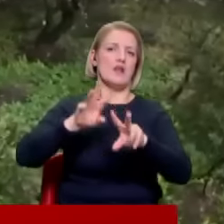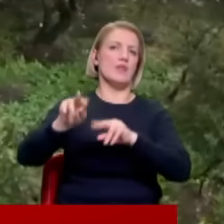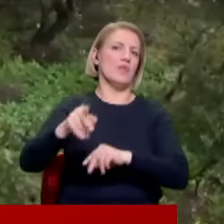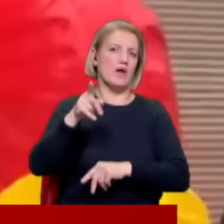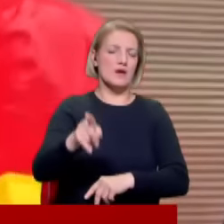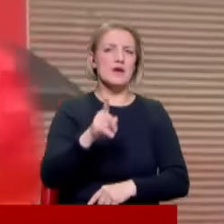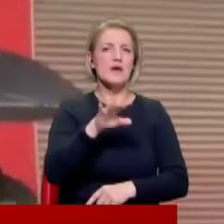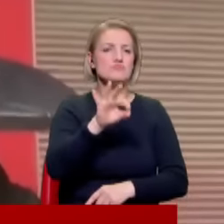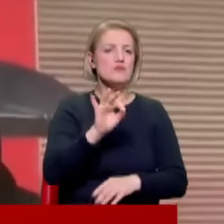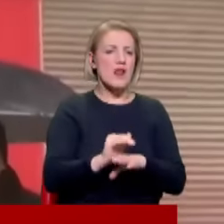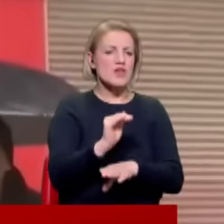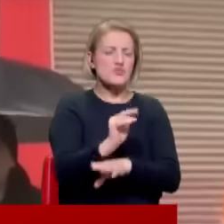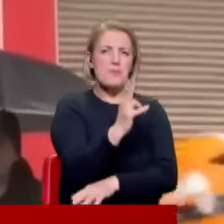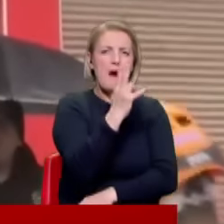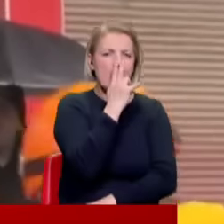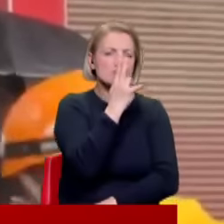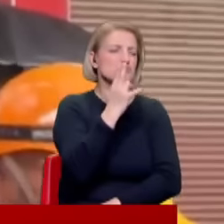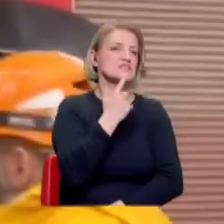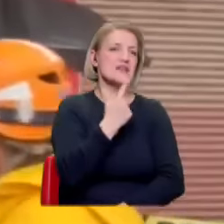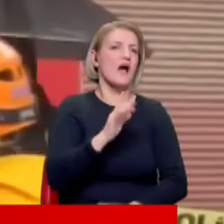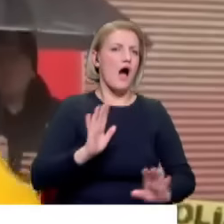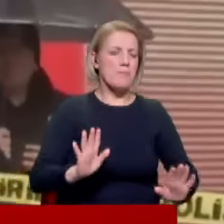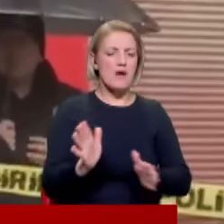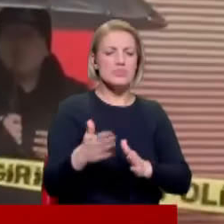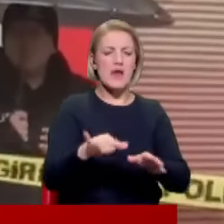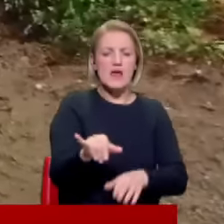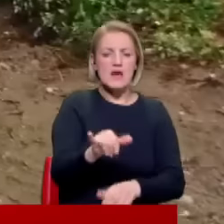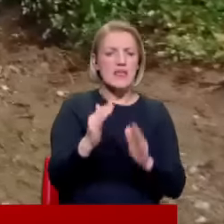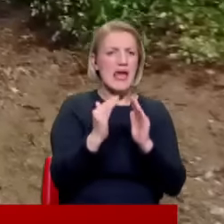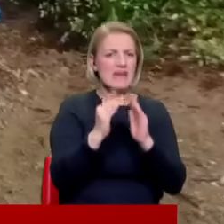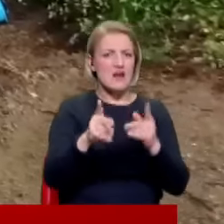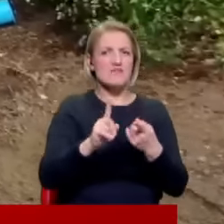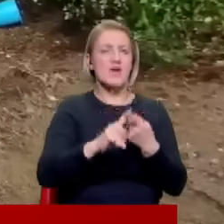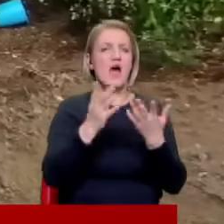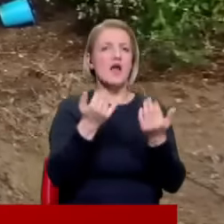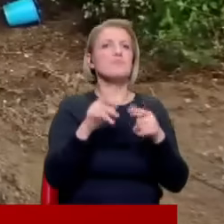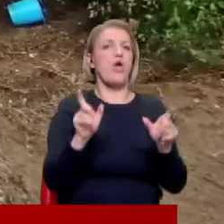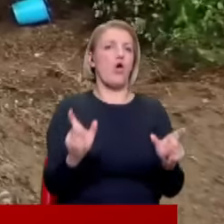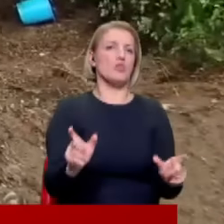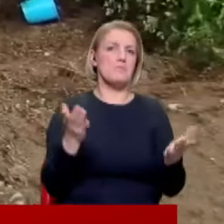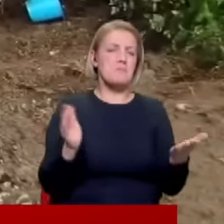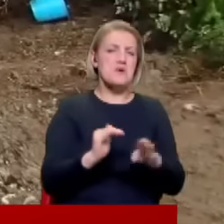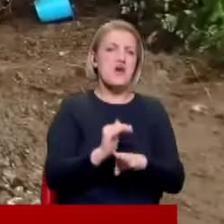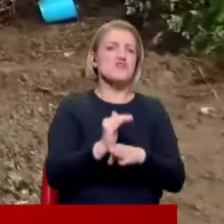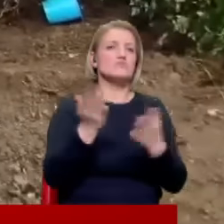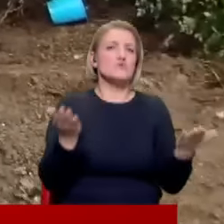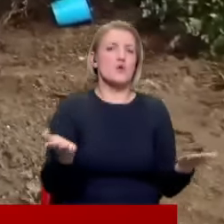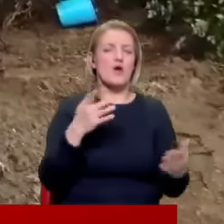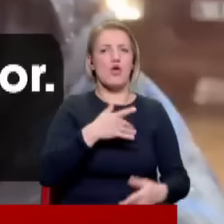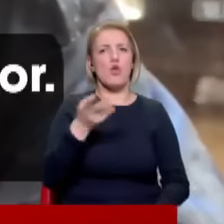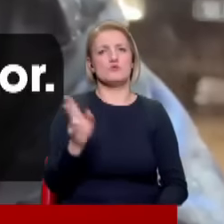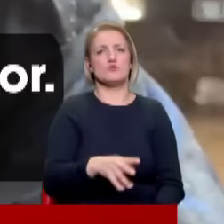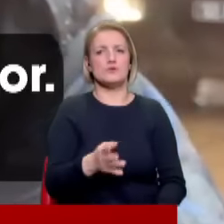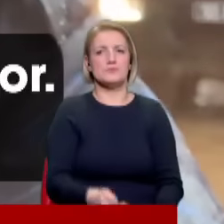Başkanı bunlarla yaşamaya alışmışız dedi ama dere yatağındaki evler ve alınmayan tedbirler yaşatmıyor, can